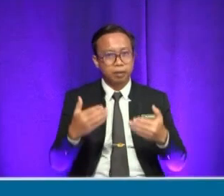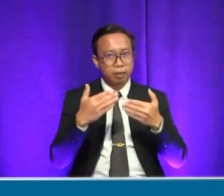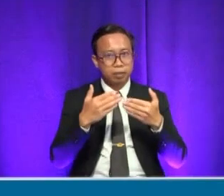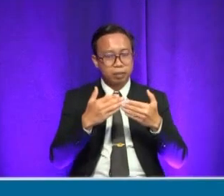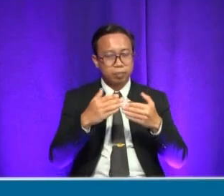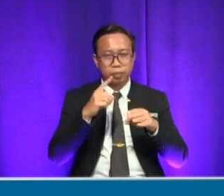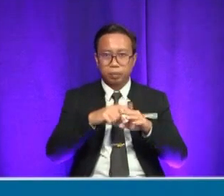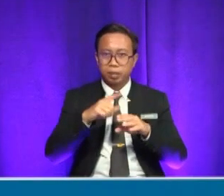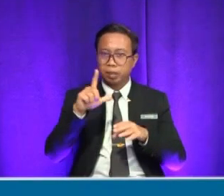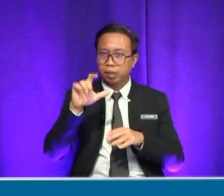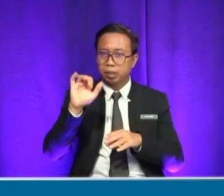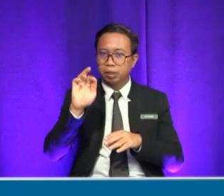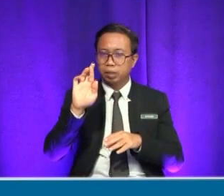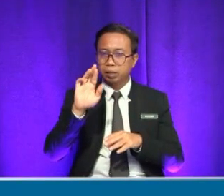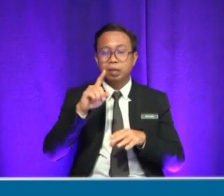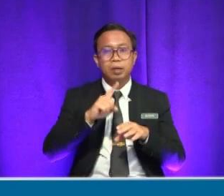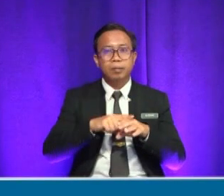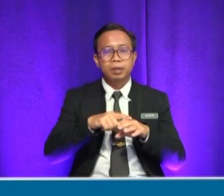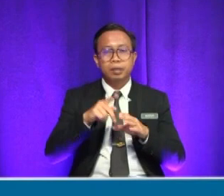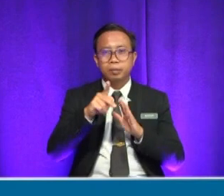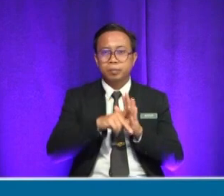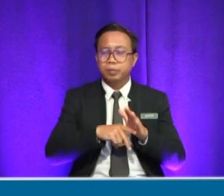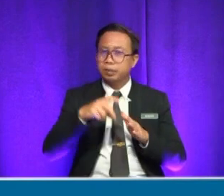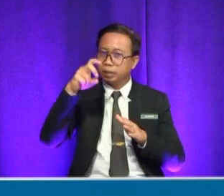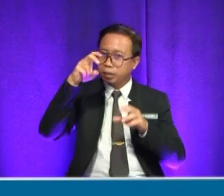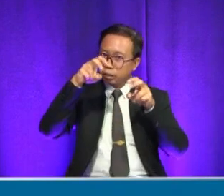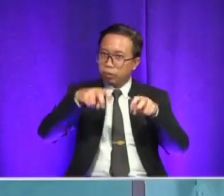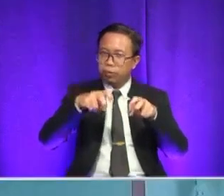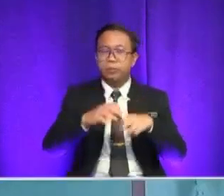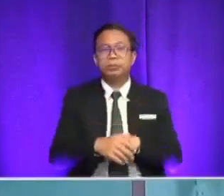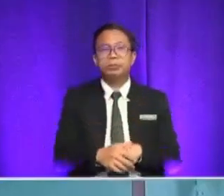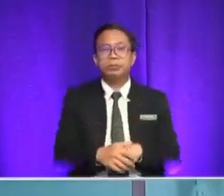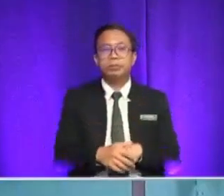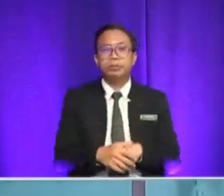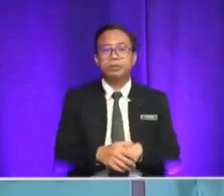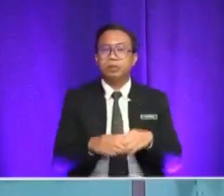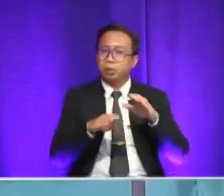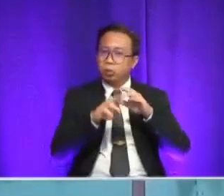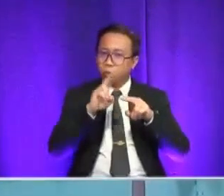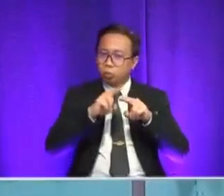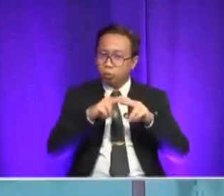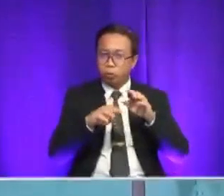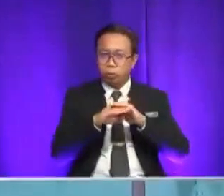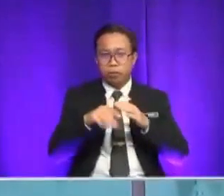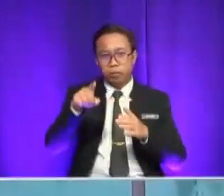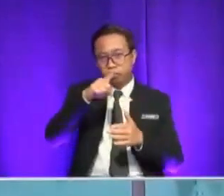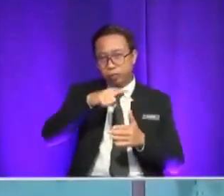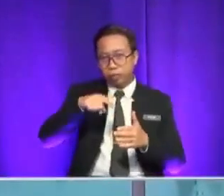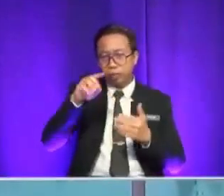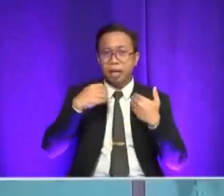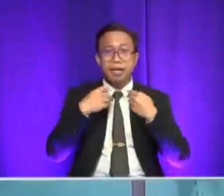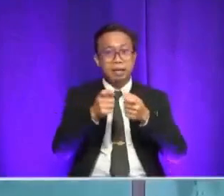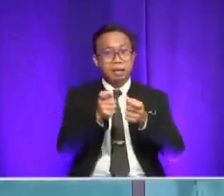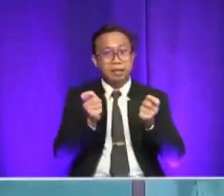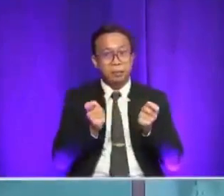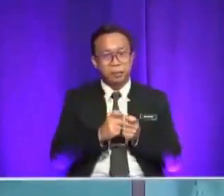pada litar dan kemaskan pada penyangkut sensor. Okey, kalau ikutkan sebenarnya sensor ni dia duduk dekat kawasan sini. Okey, dan dia ada tempat